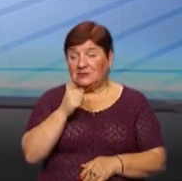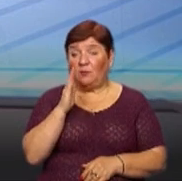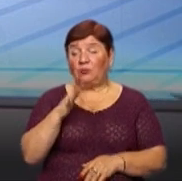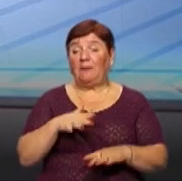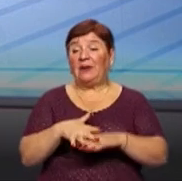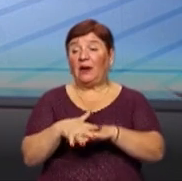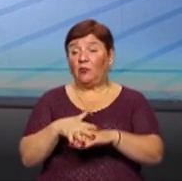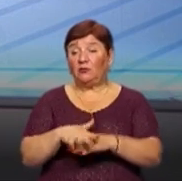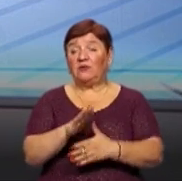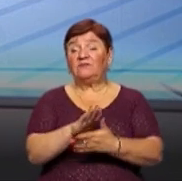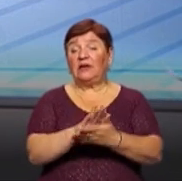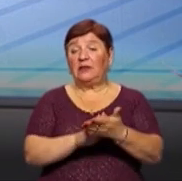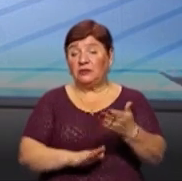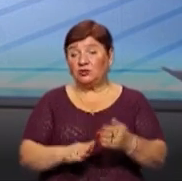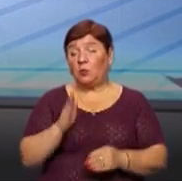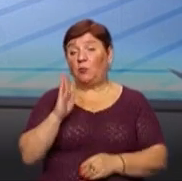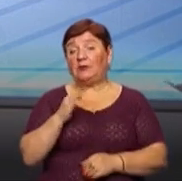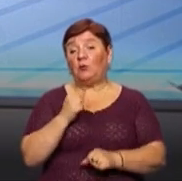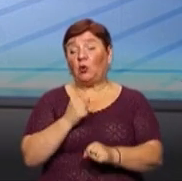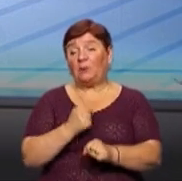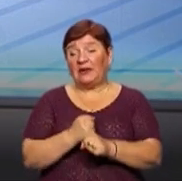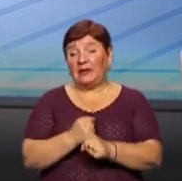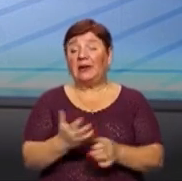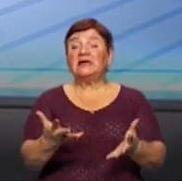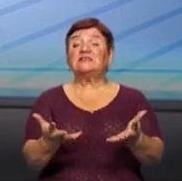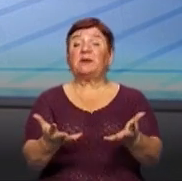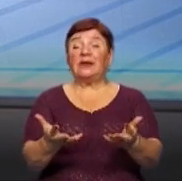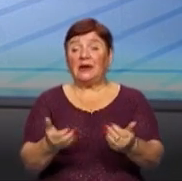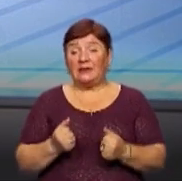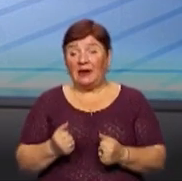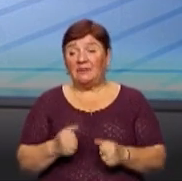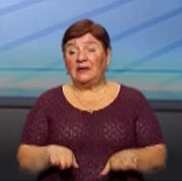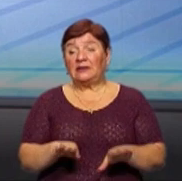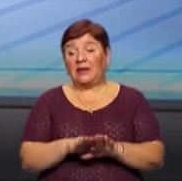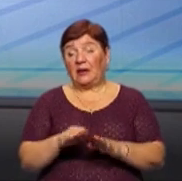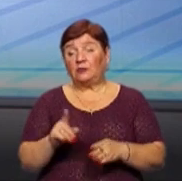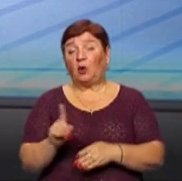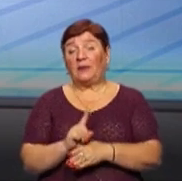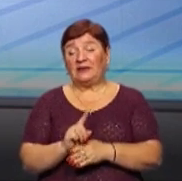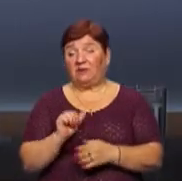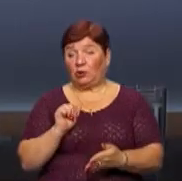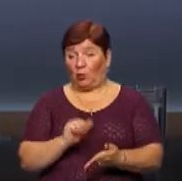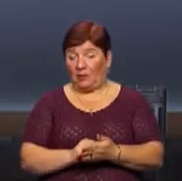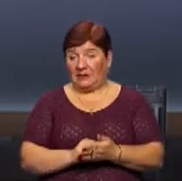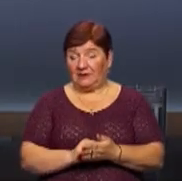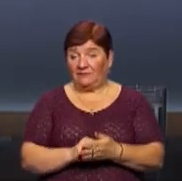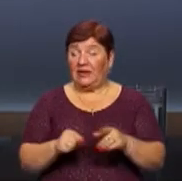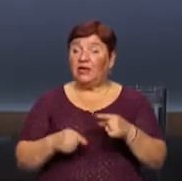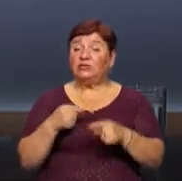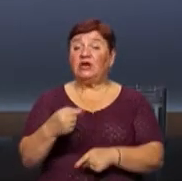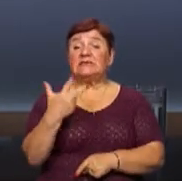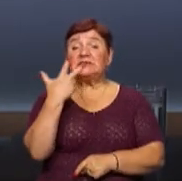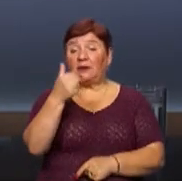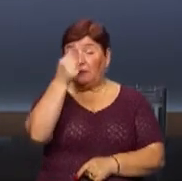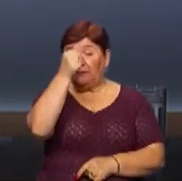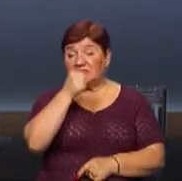будуть перерахунки, в дальнішому будемо робити з прийняттям певних нормативних документів. Вже через 3 місяці